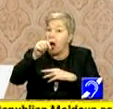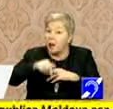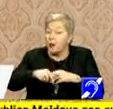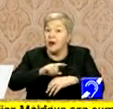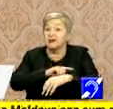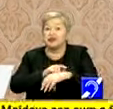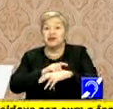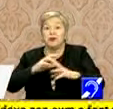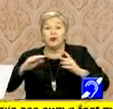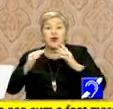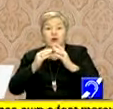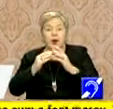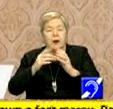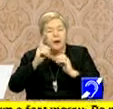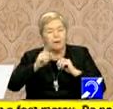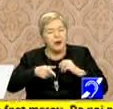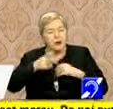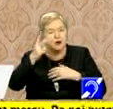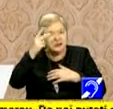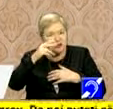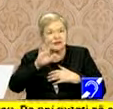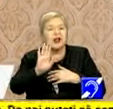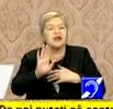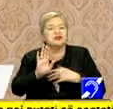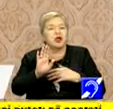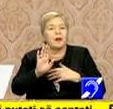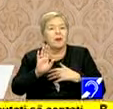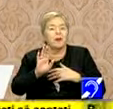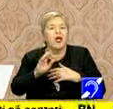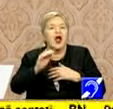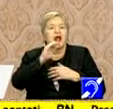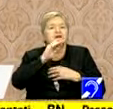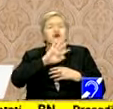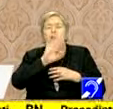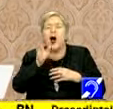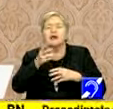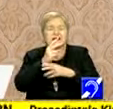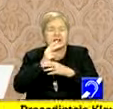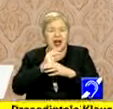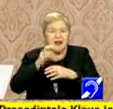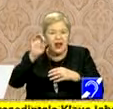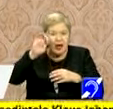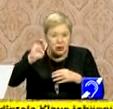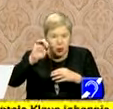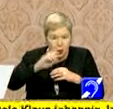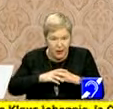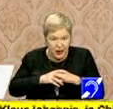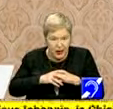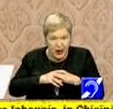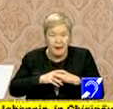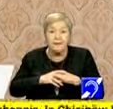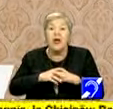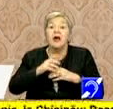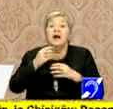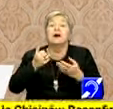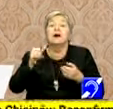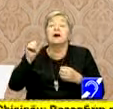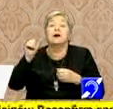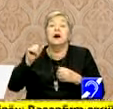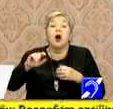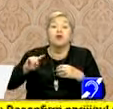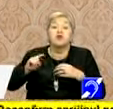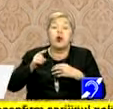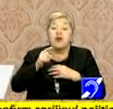fim conștienți la nivelul tuturor statelor europene că această provocare pe care o